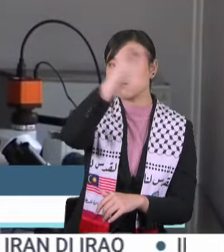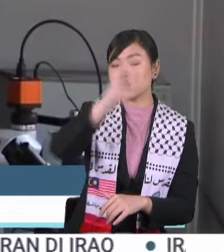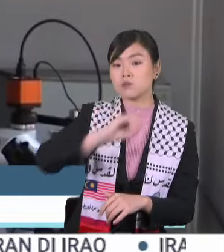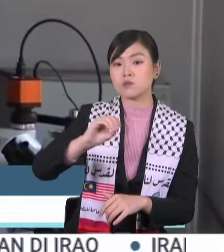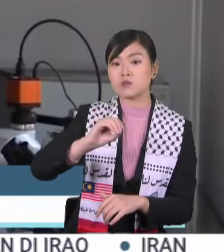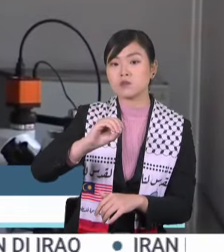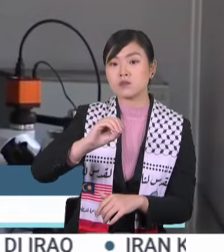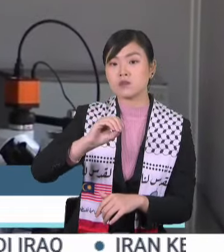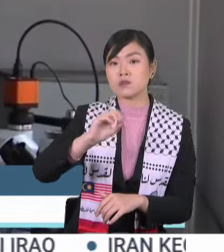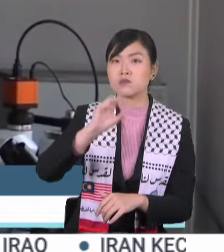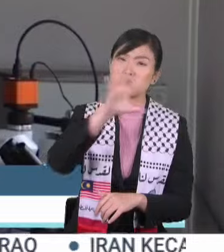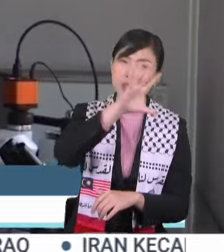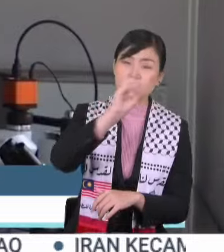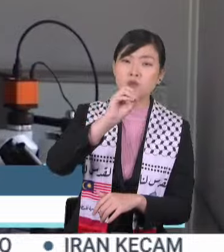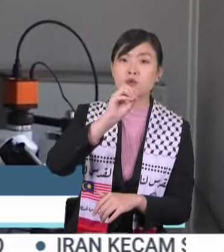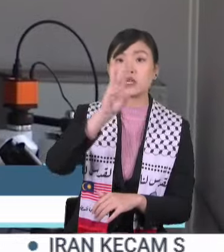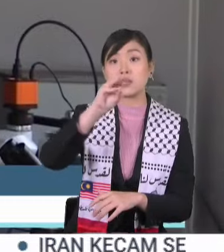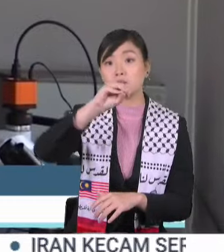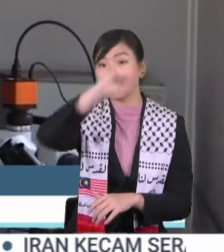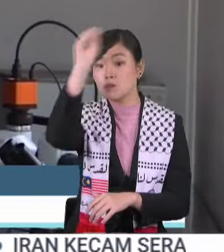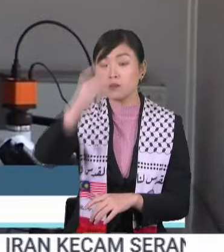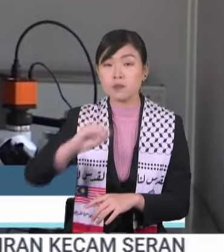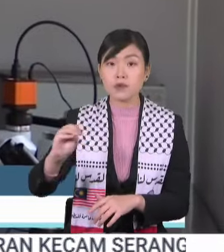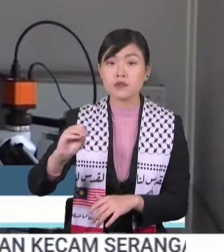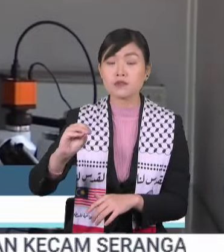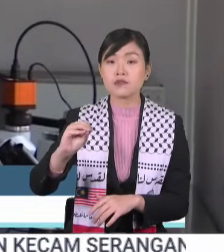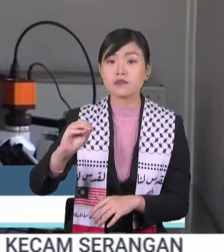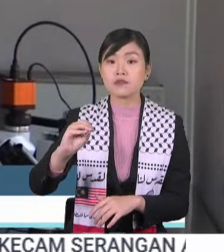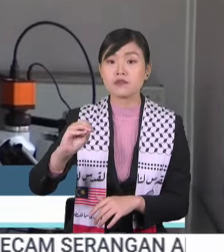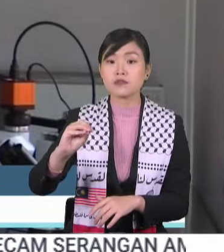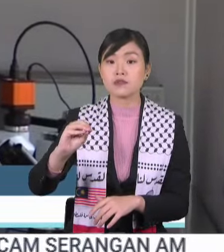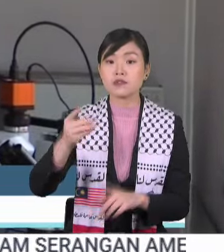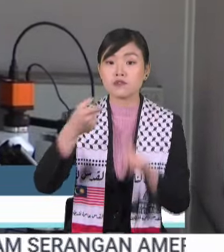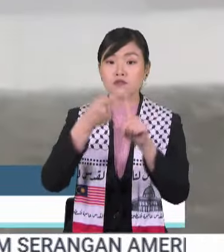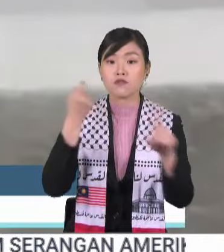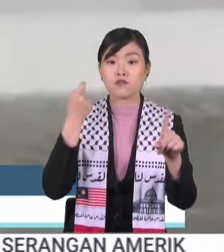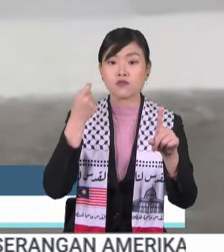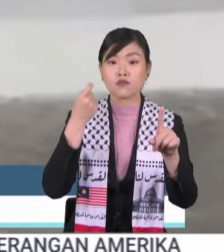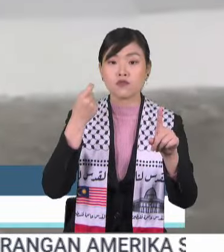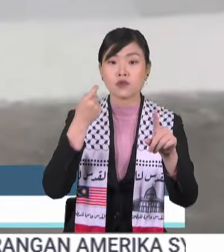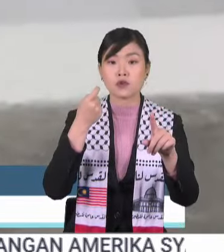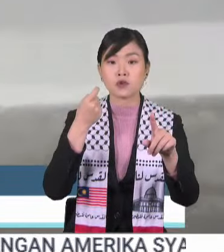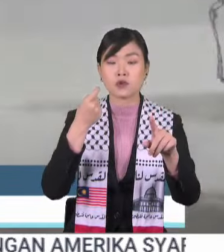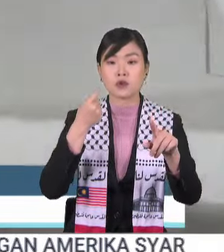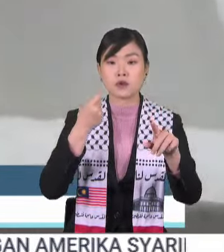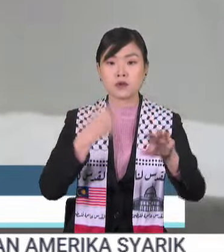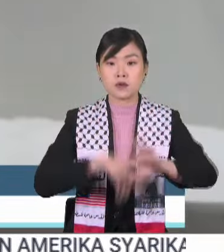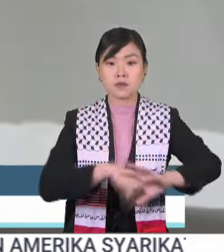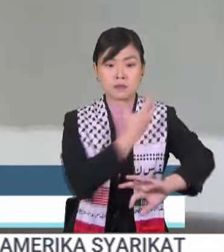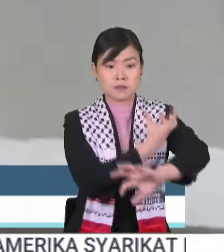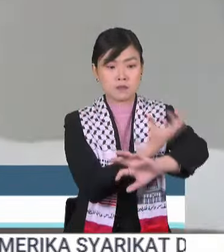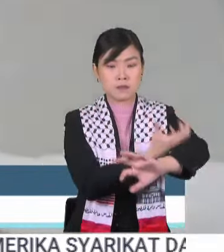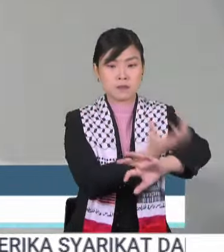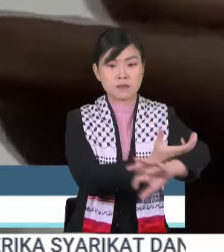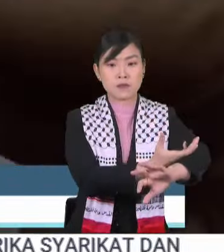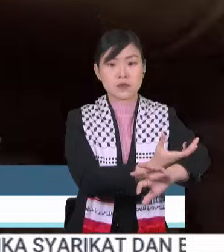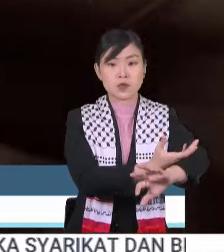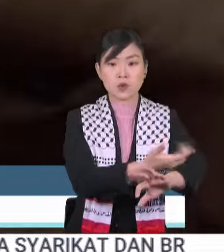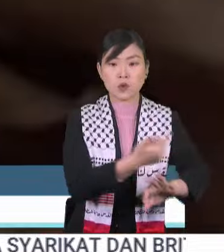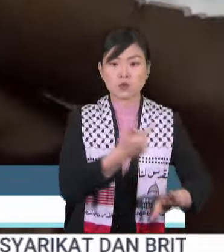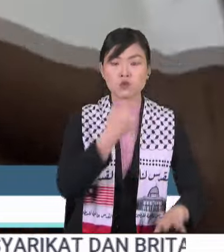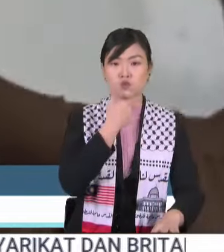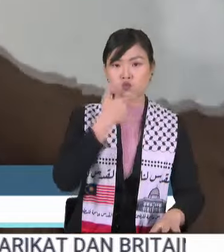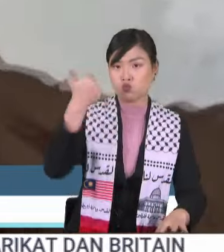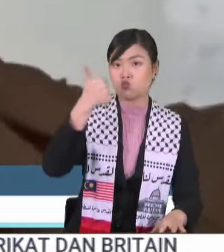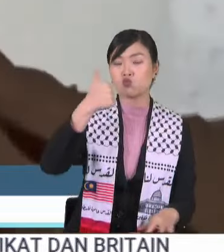per0 ke 65% daripada genetik untuk menghasilkan mareling daging yang bermutu untuk